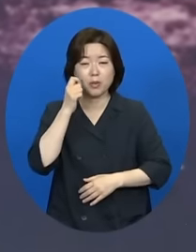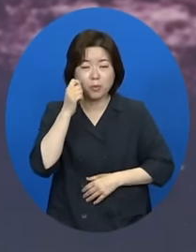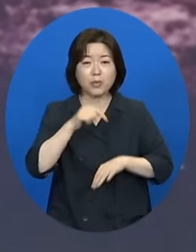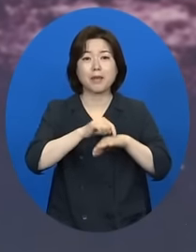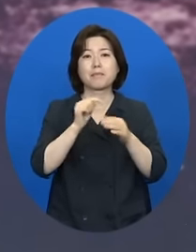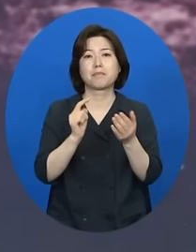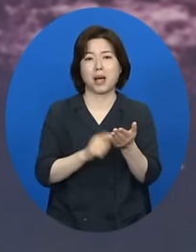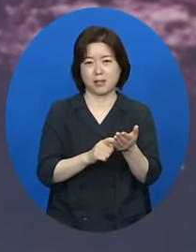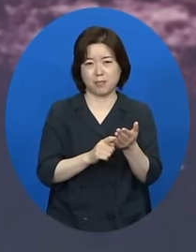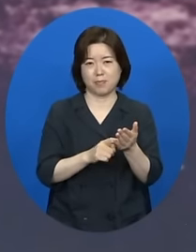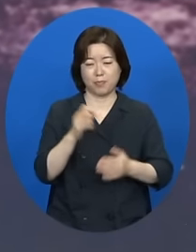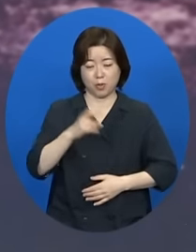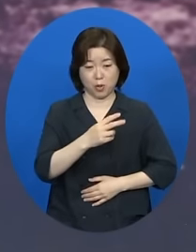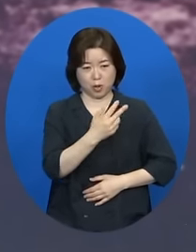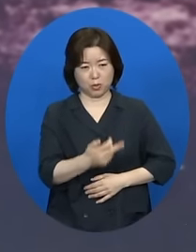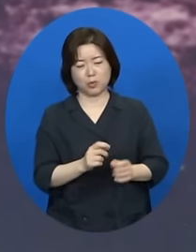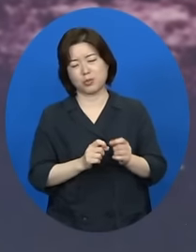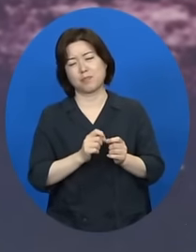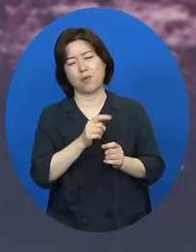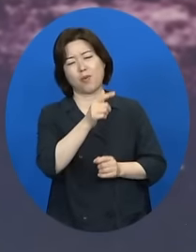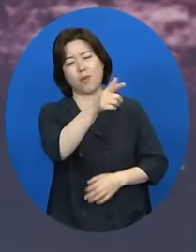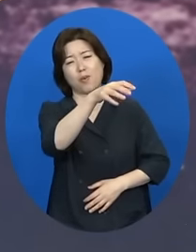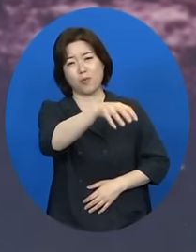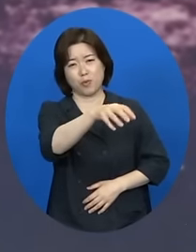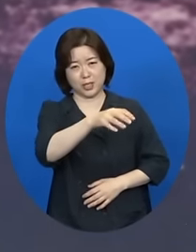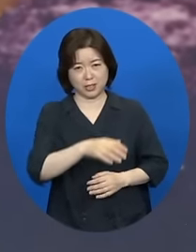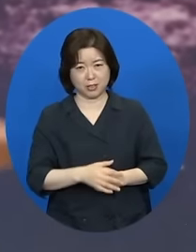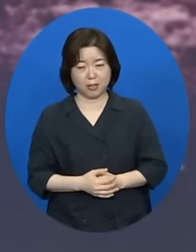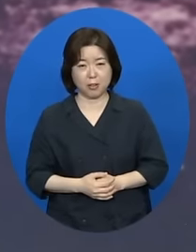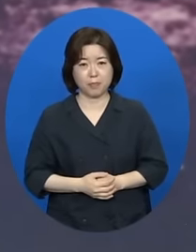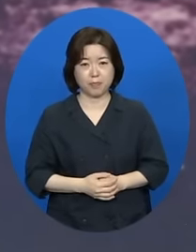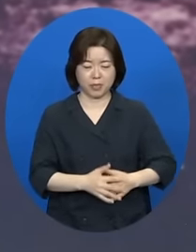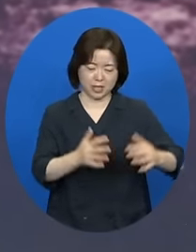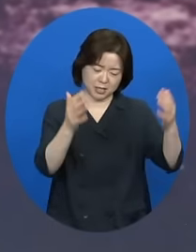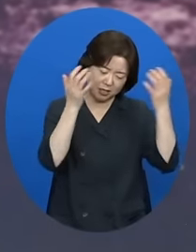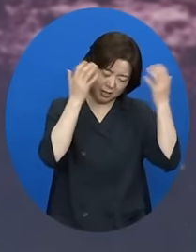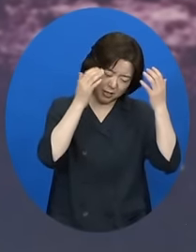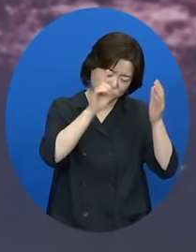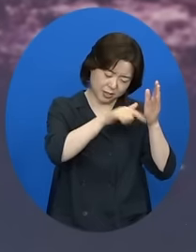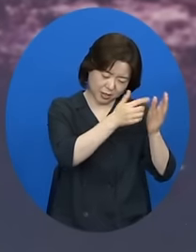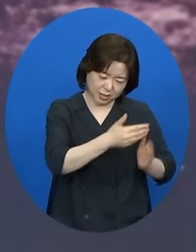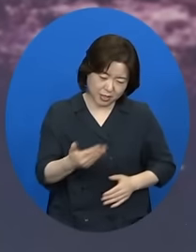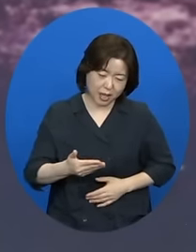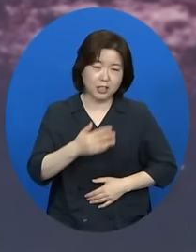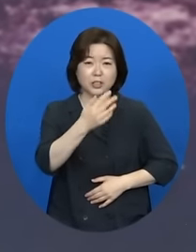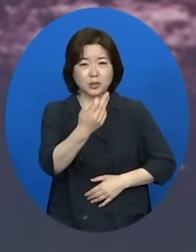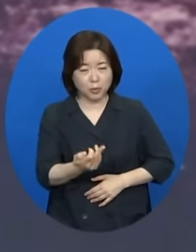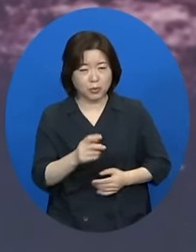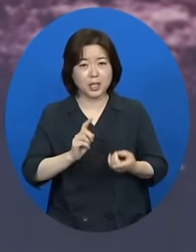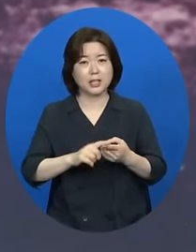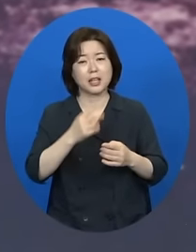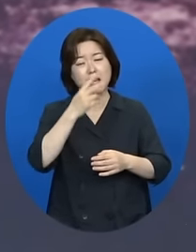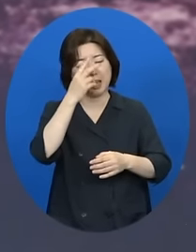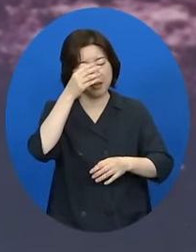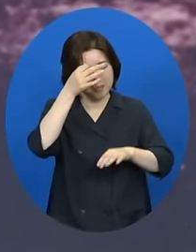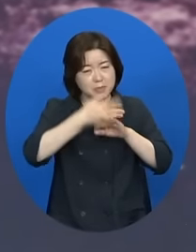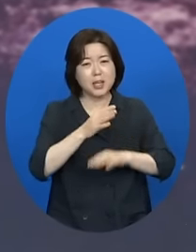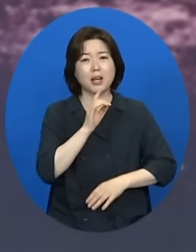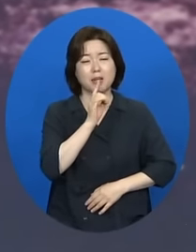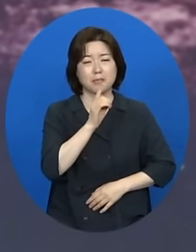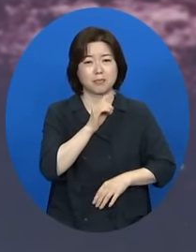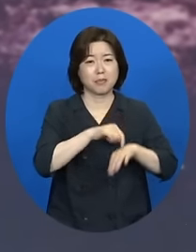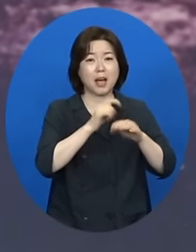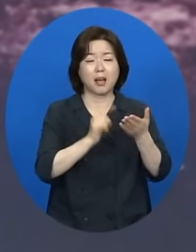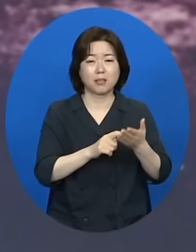마음들, 또한 동생이 먼 타지에서 역경의 세월들을 보냈을 그 동생에 대한 미안한 마음, 내가 왜 죽이고자